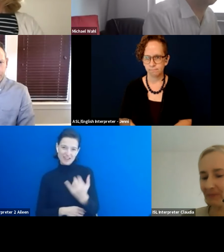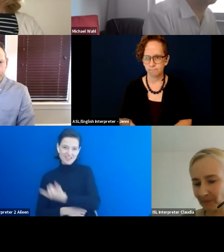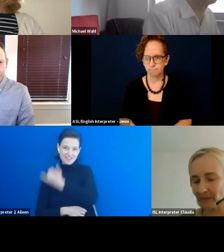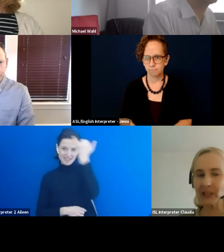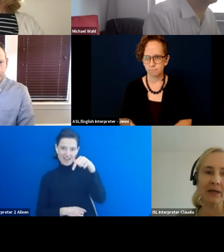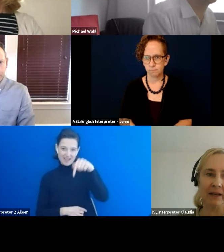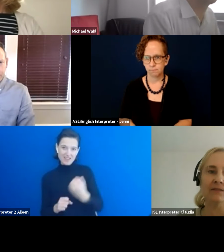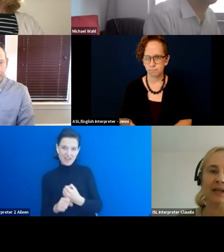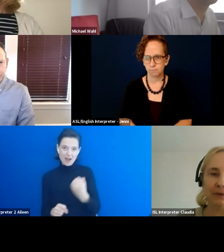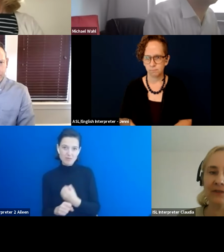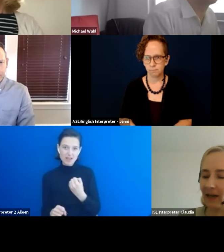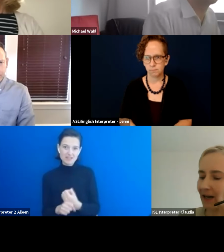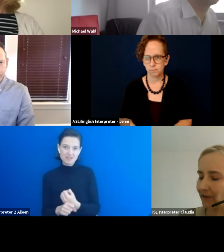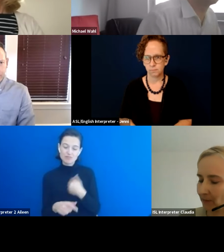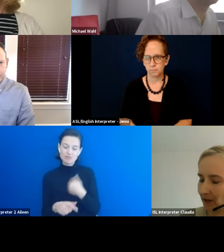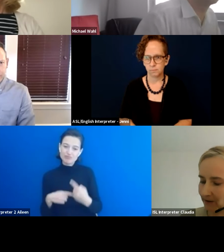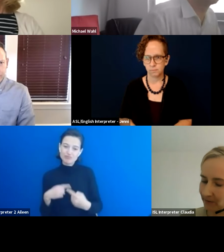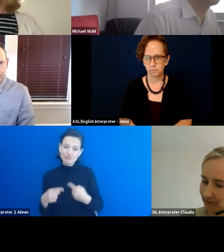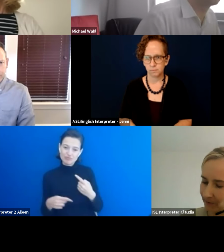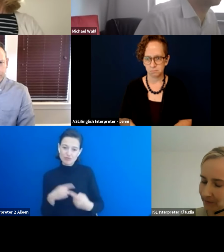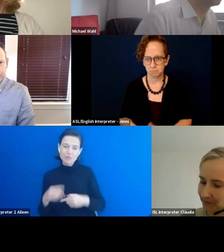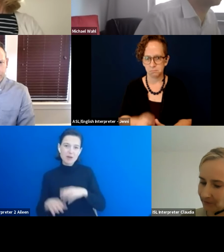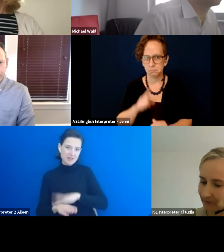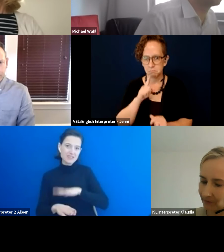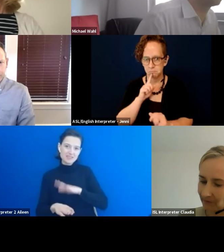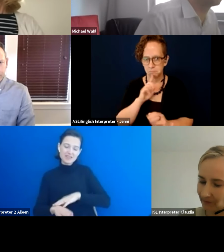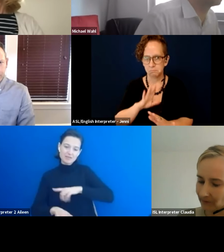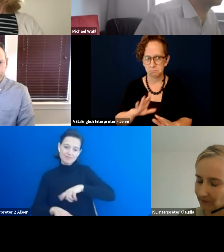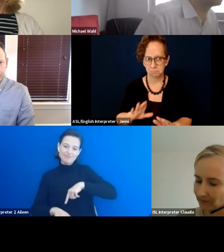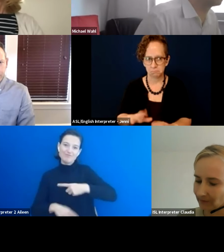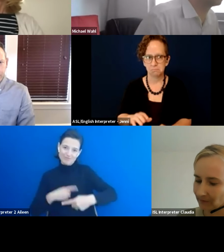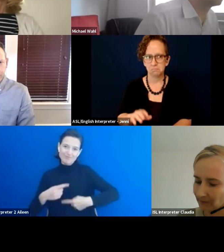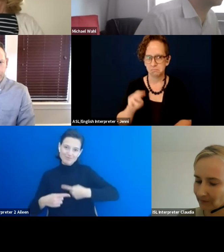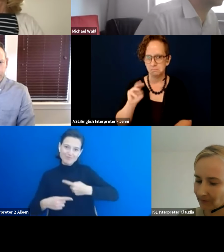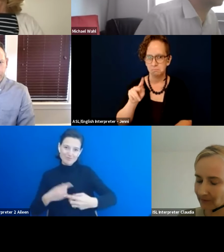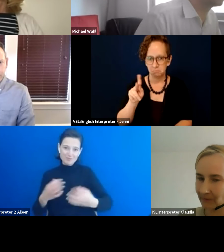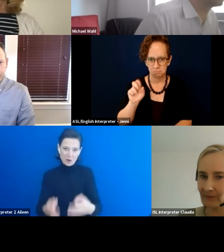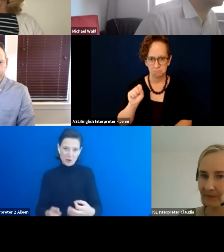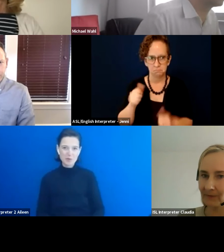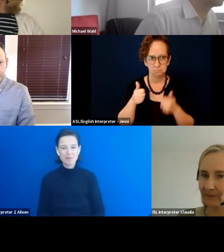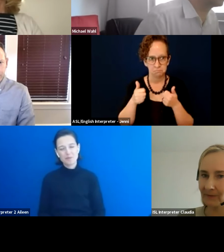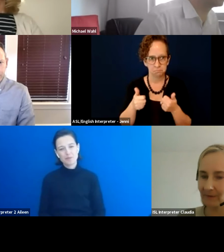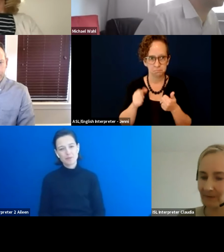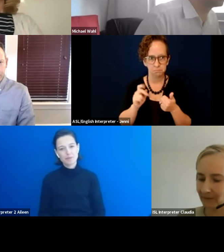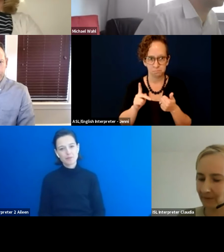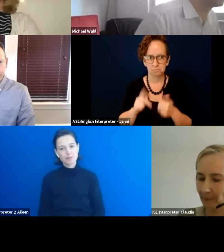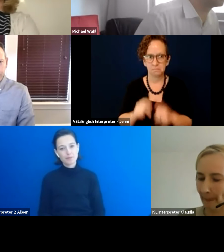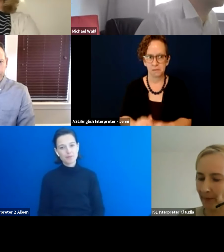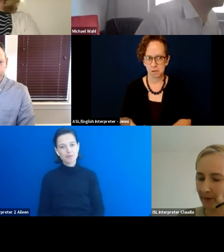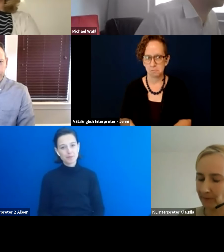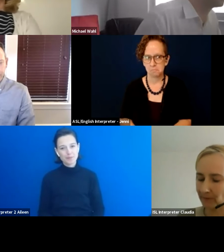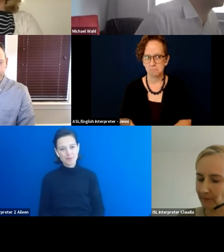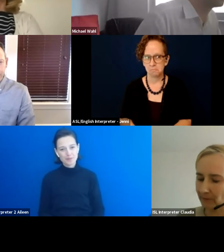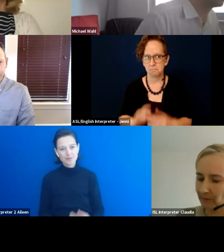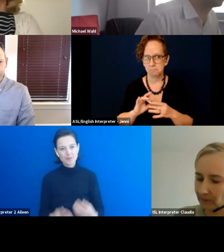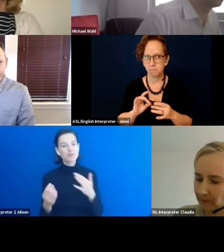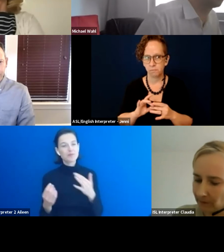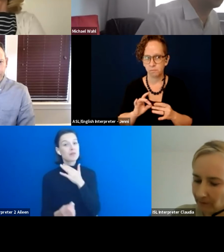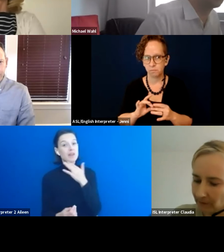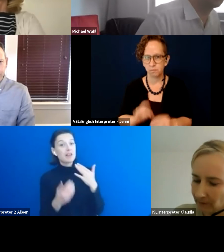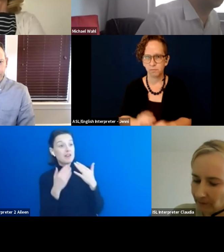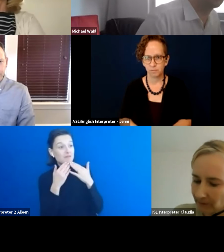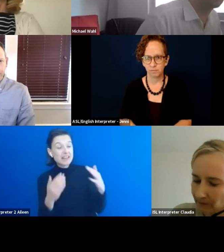manchmal geht es ein bisschen langsamer. Mm-hmm. Vielen Dank, Seth. Es geht nicht von